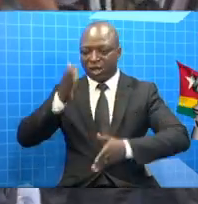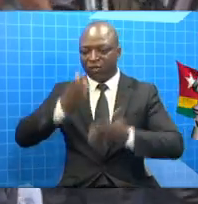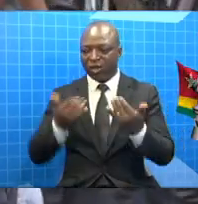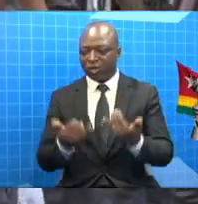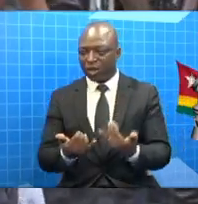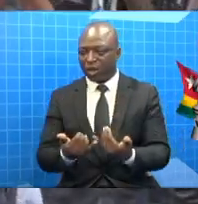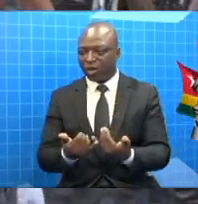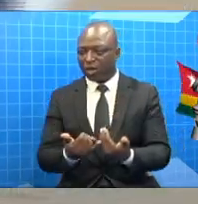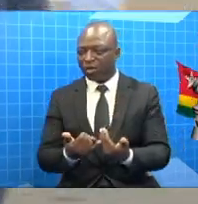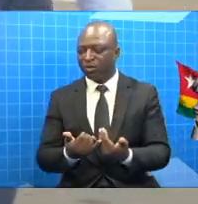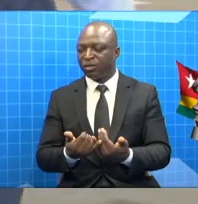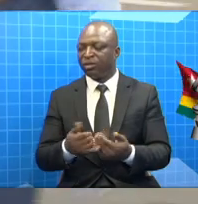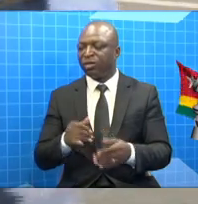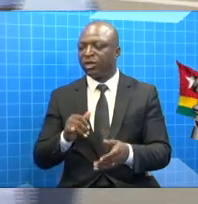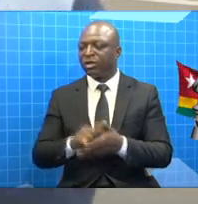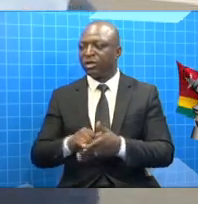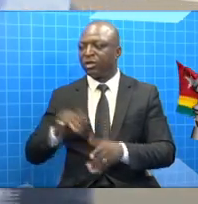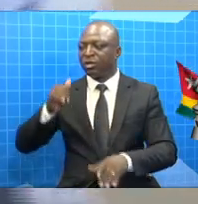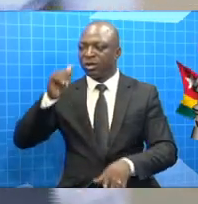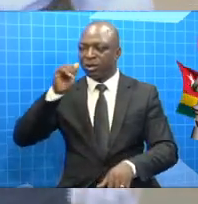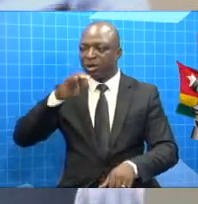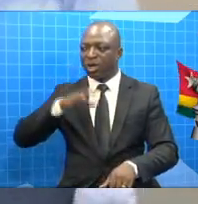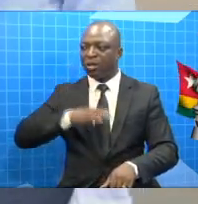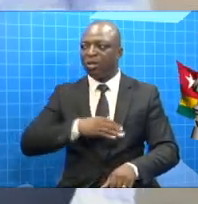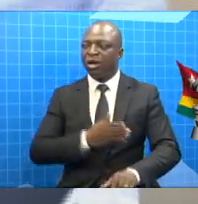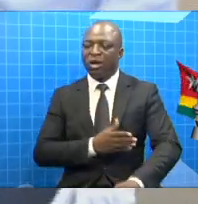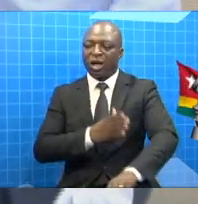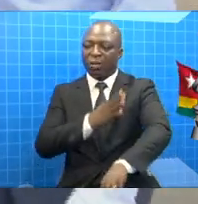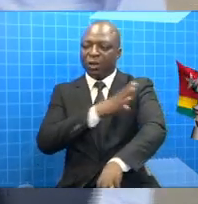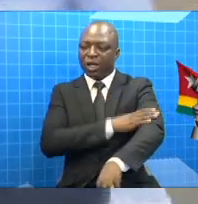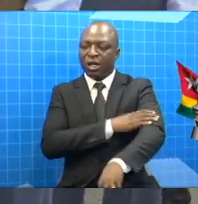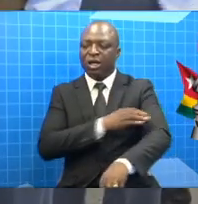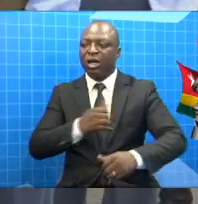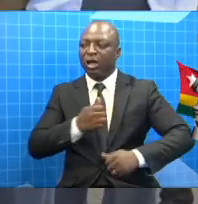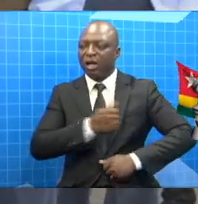l'heure. Poyodé, capitaine, appartient à l'armée de